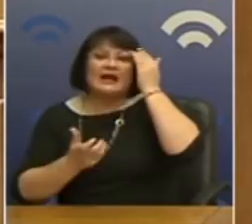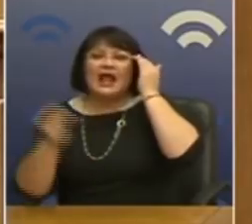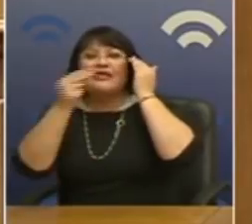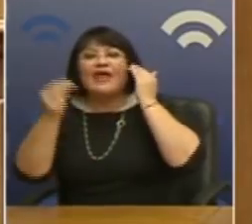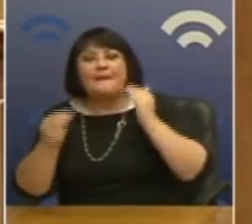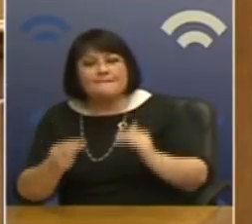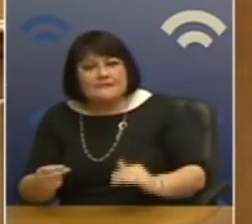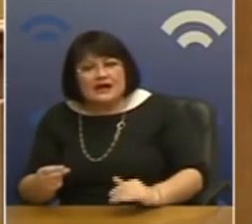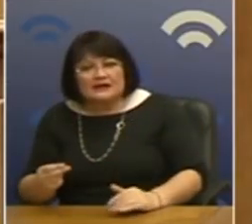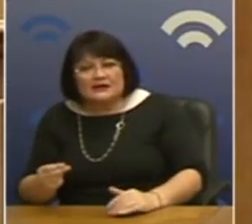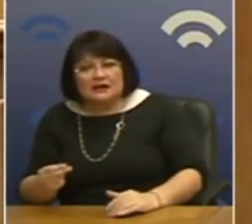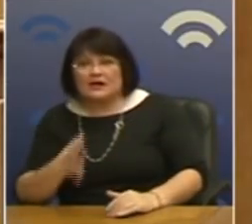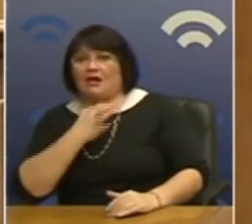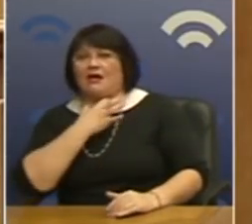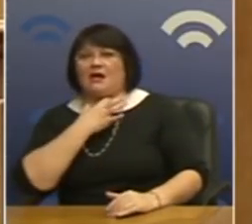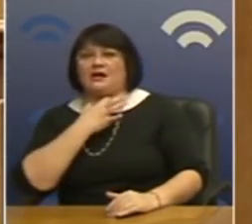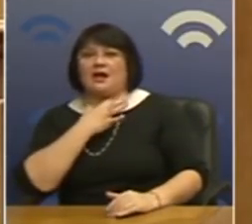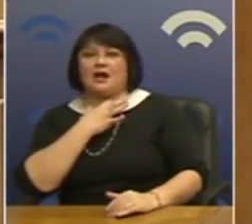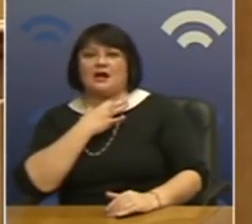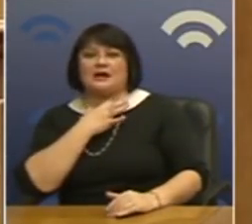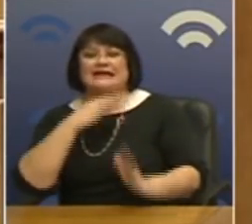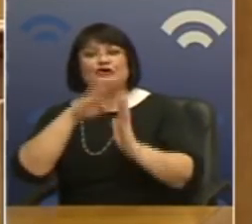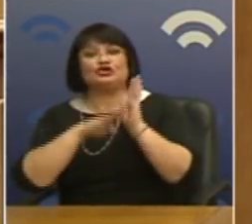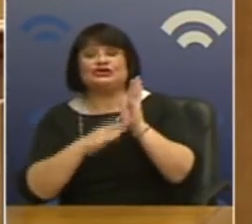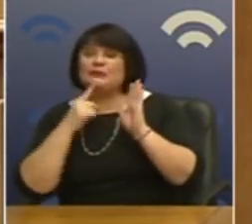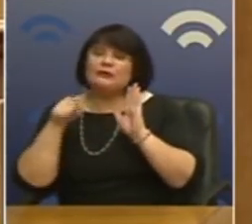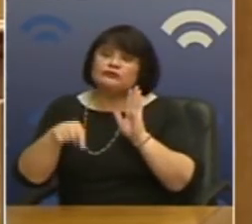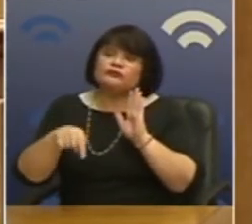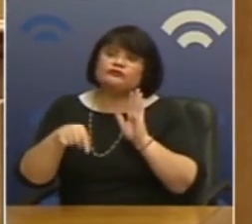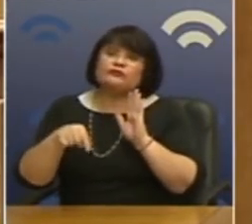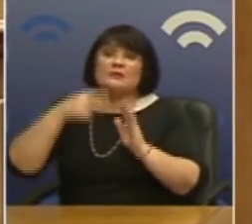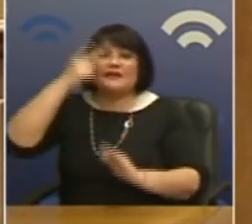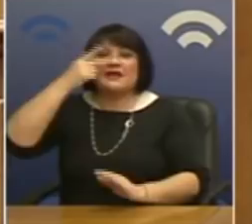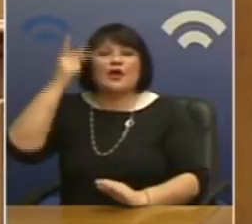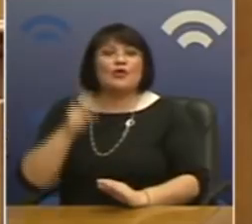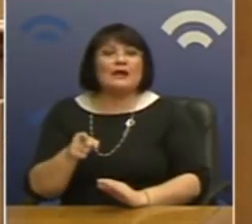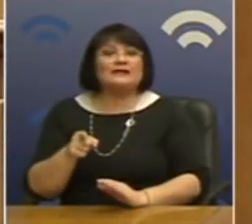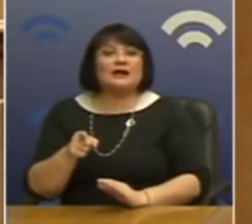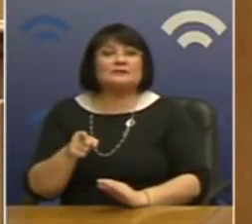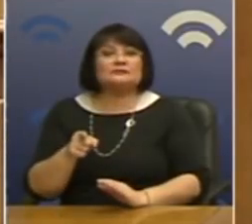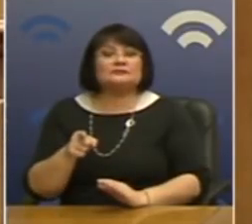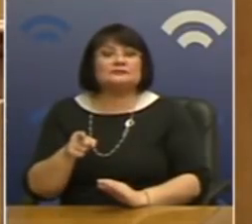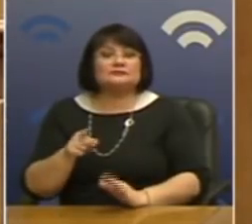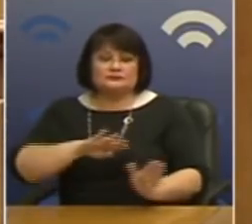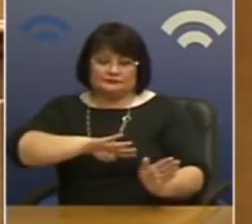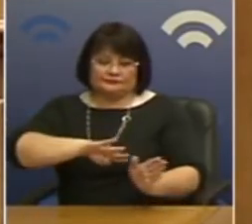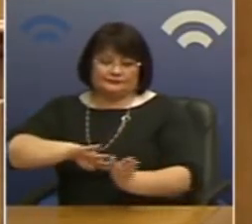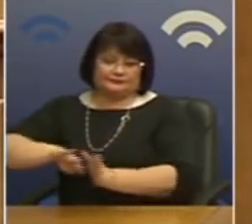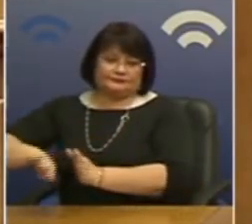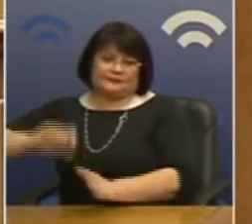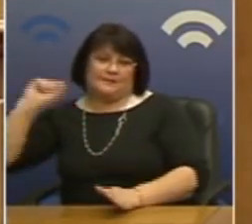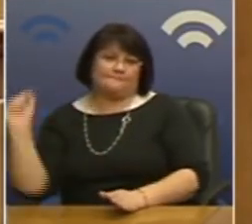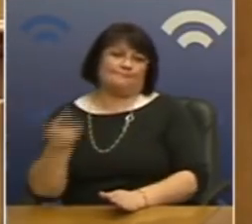όταν αυτό απαιτούν οι ανάγκες του συστήματος, αυτά τα δικαιώματα να πετιούνται κυριολεκτικά